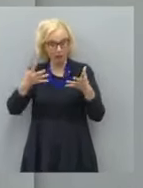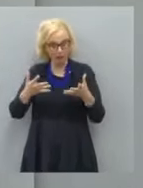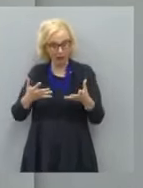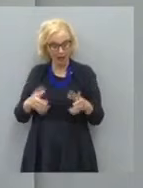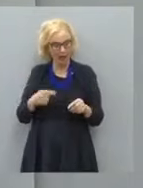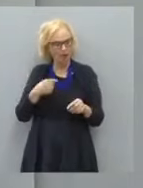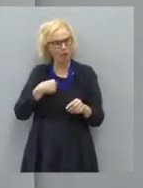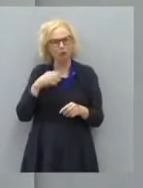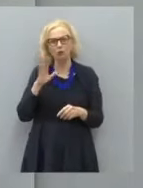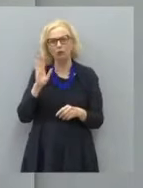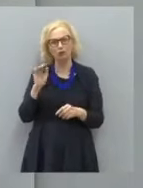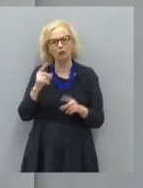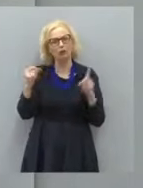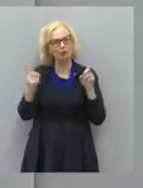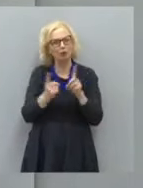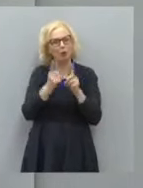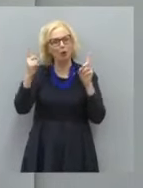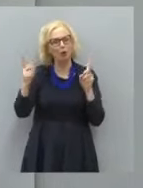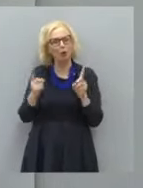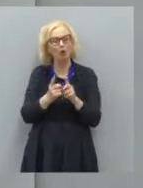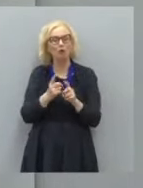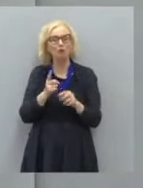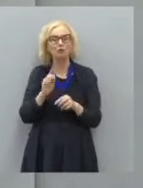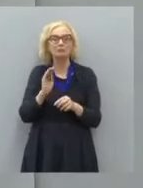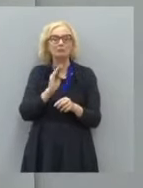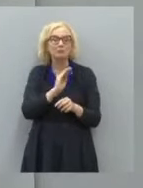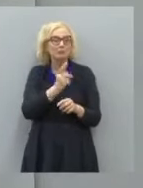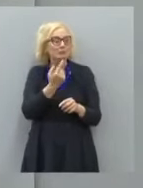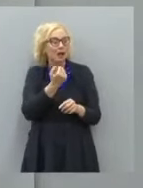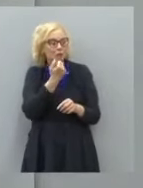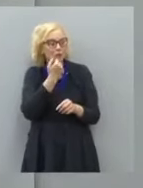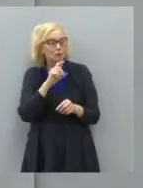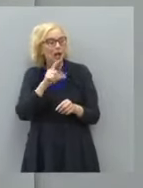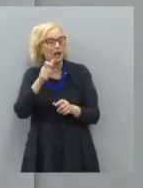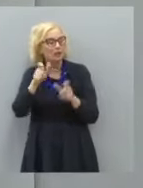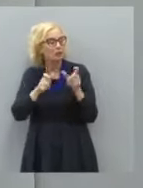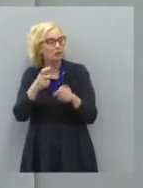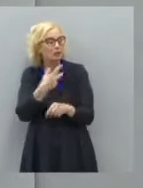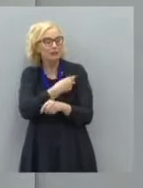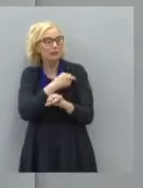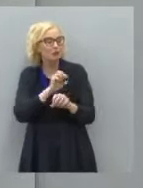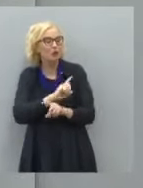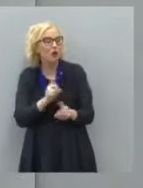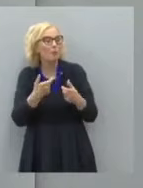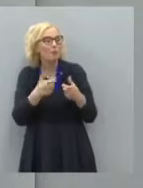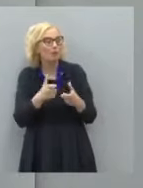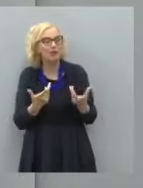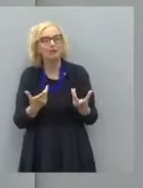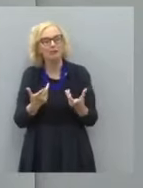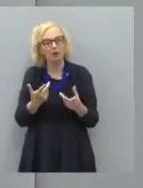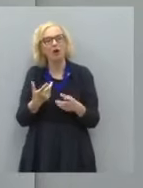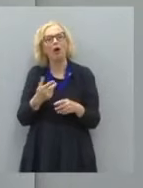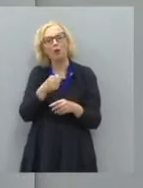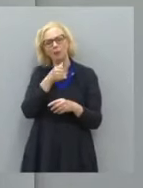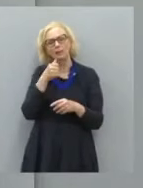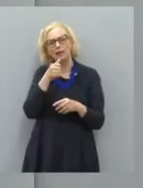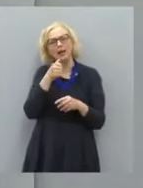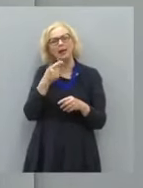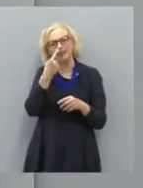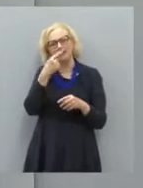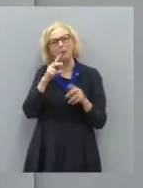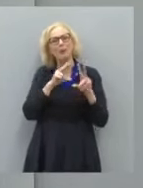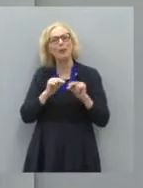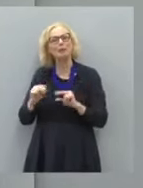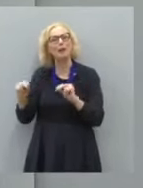ogni giorno che mi dice magari dottore perché gli altri non si vaccinano io penso che c'è bisogno di un passaparola fra coloro che